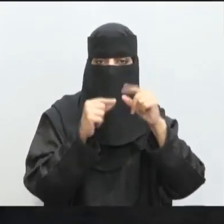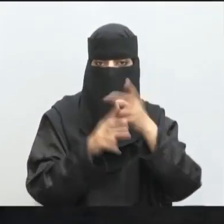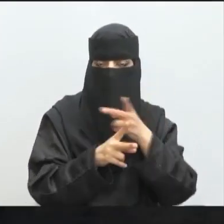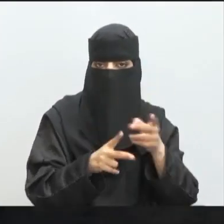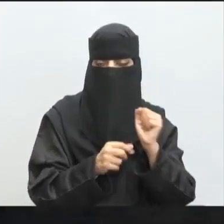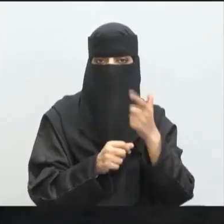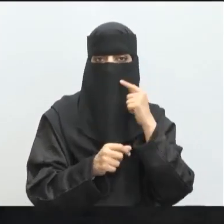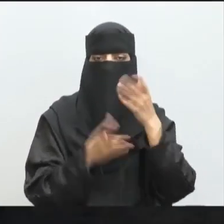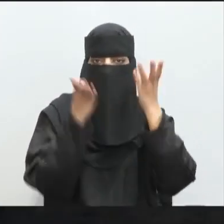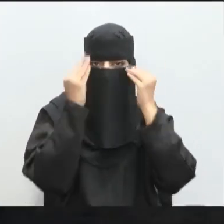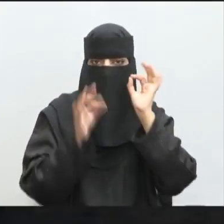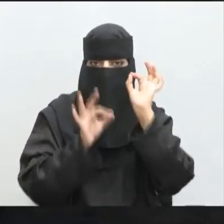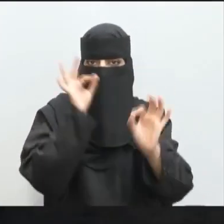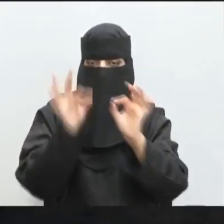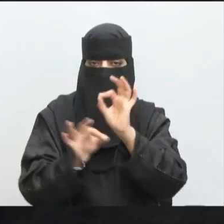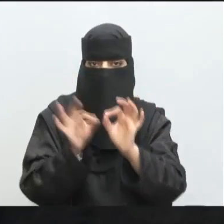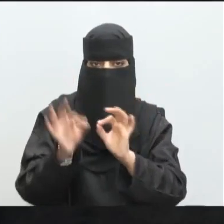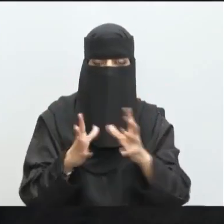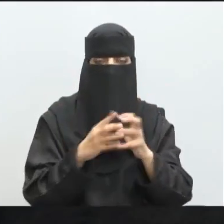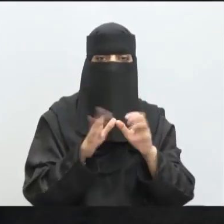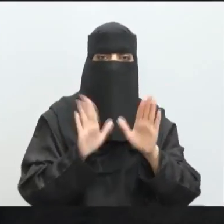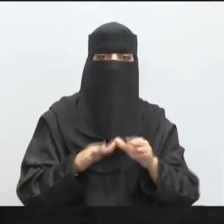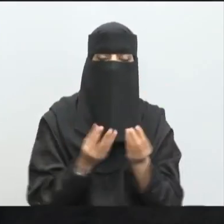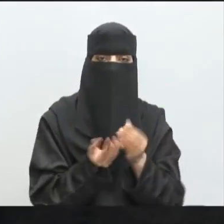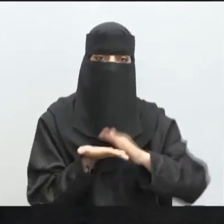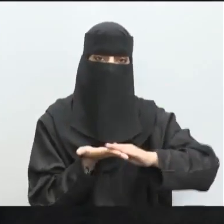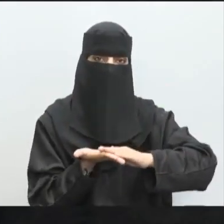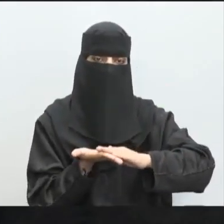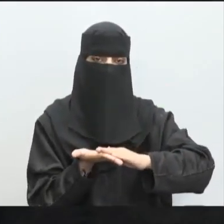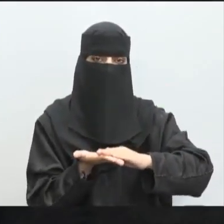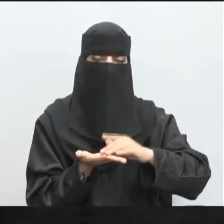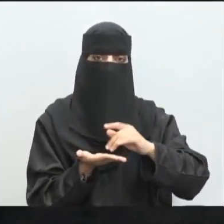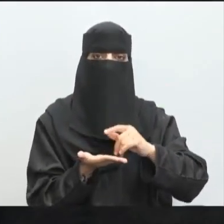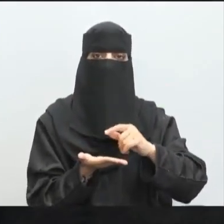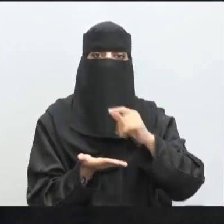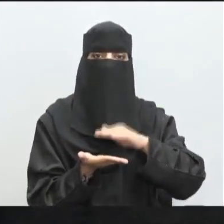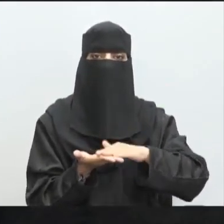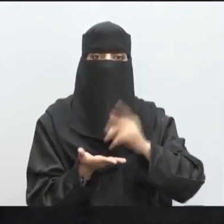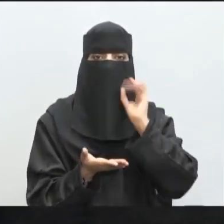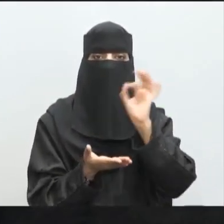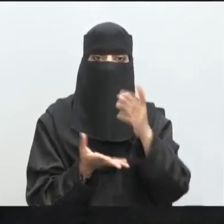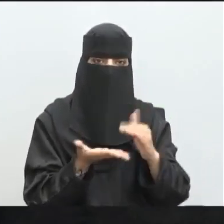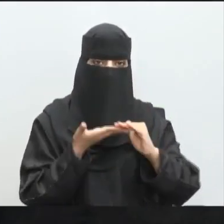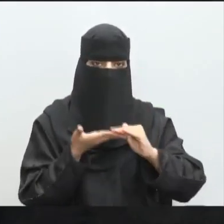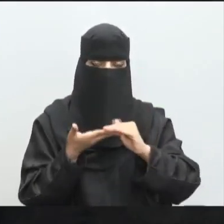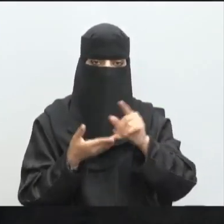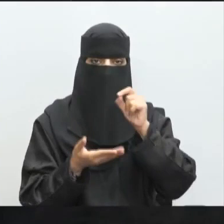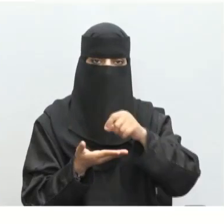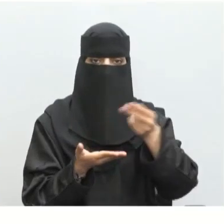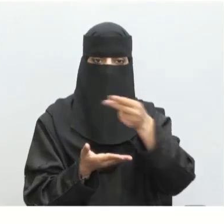معرفه المعلومات والتفاصيل الموجوده على سطح الارض من خلال هذه الرموز على